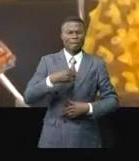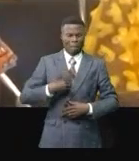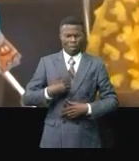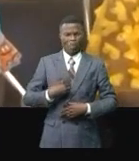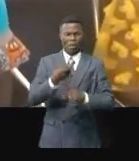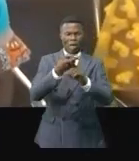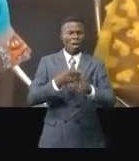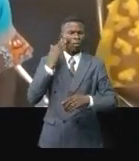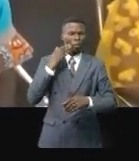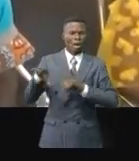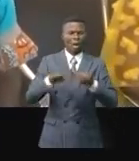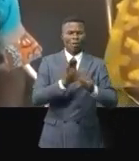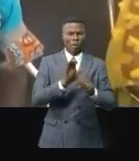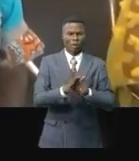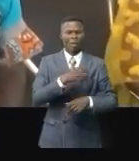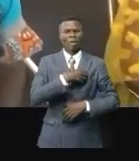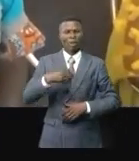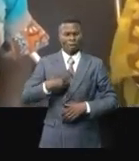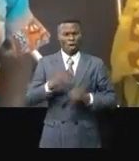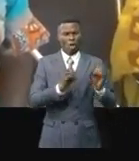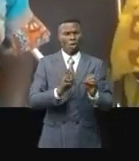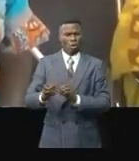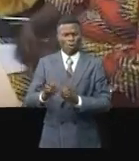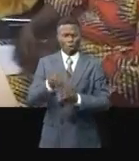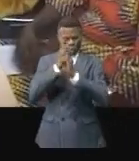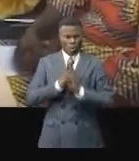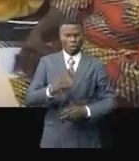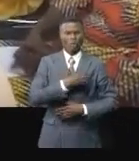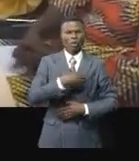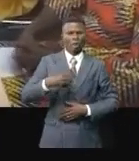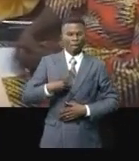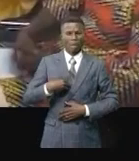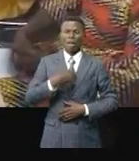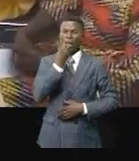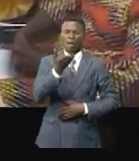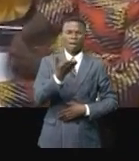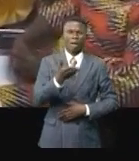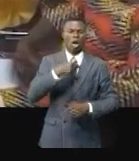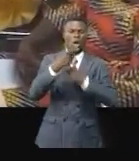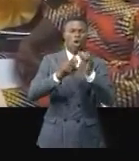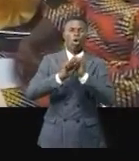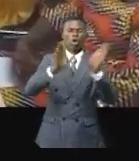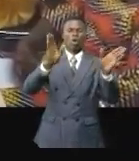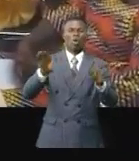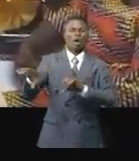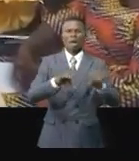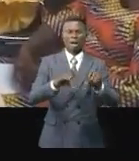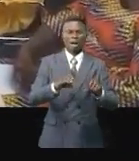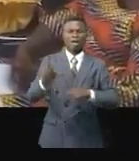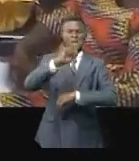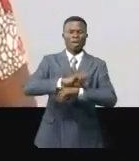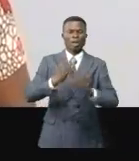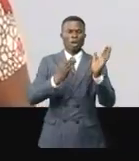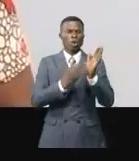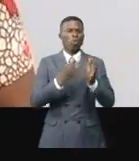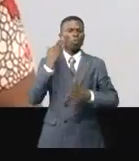Plusieurs activités d'ordre féminin sont organisées en l'honneur de la femme. C'est le cas d'abord du lancement officiel des activités liées à la journée du 8 mars